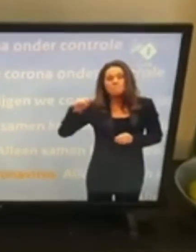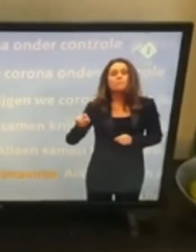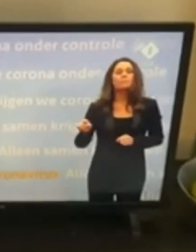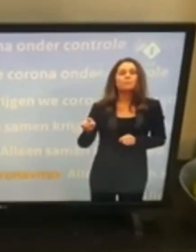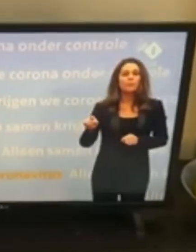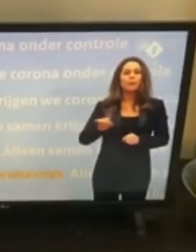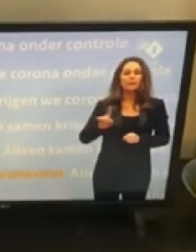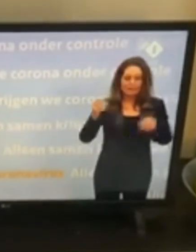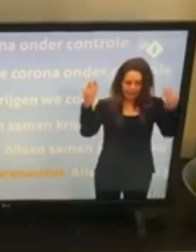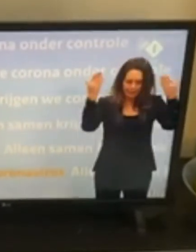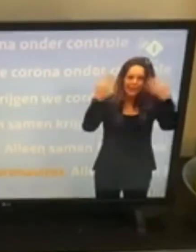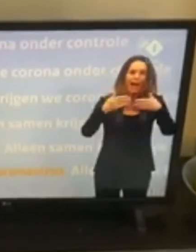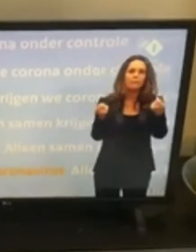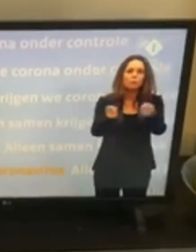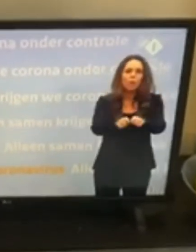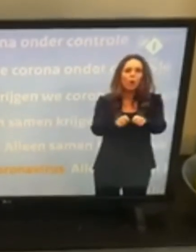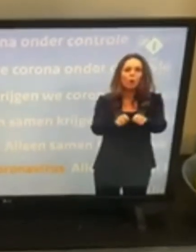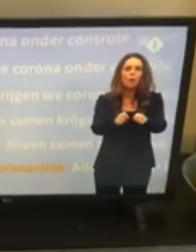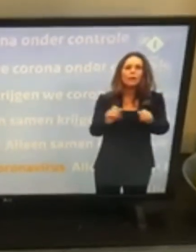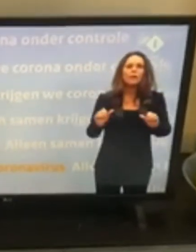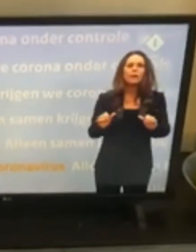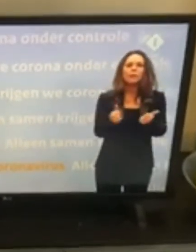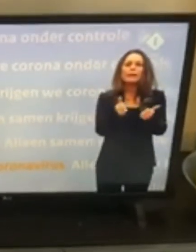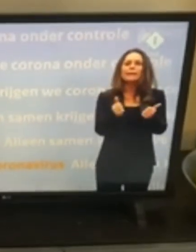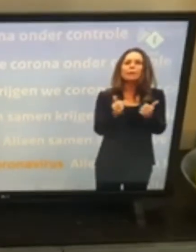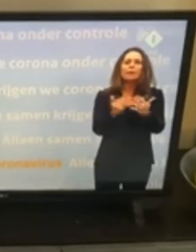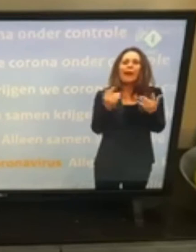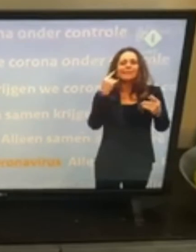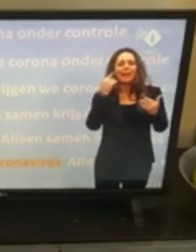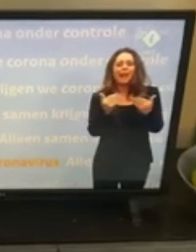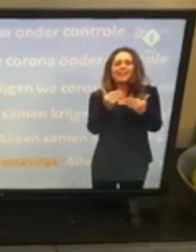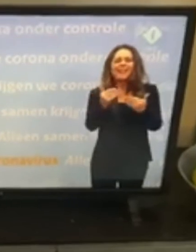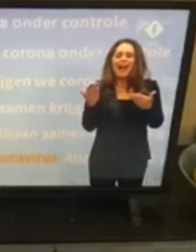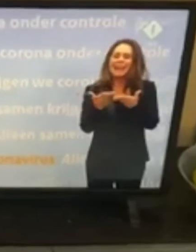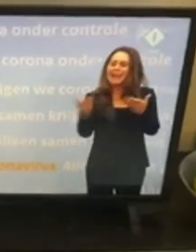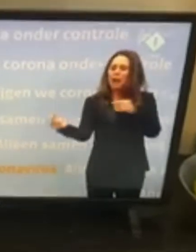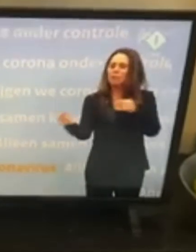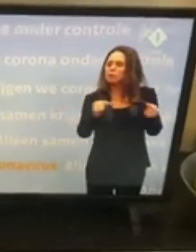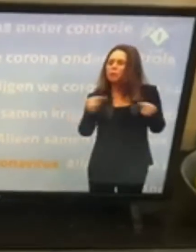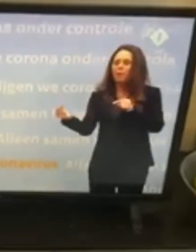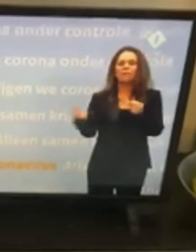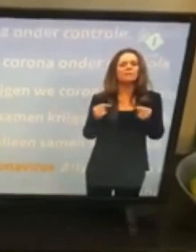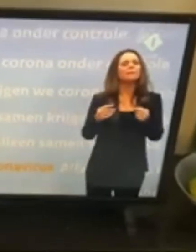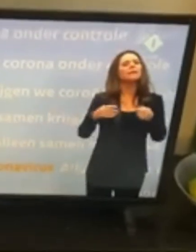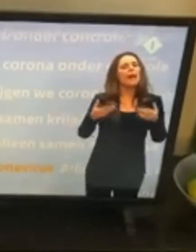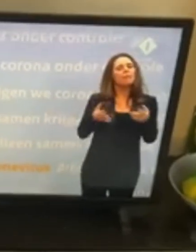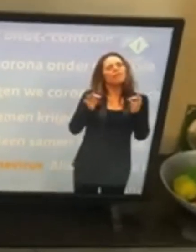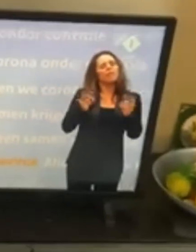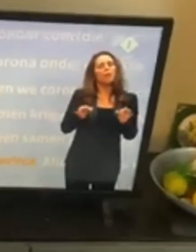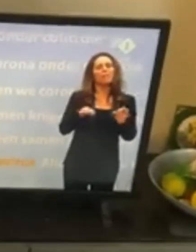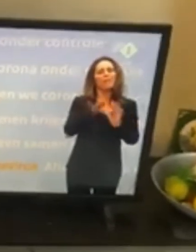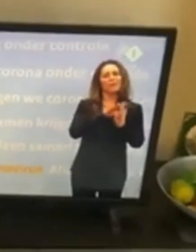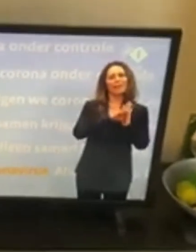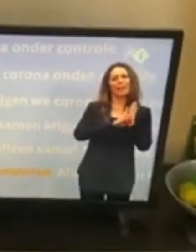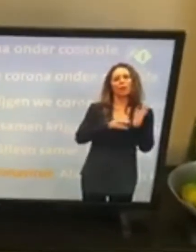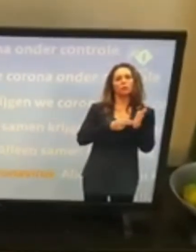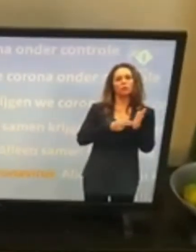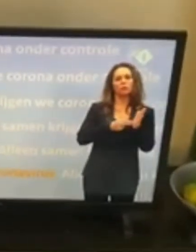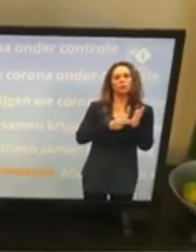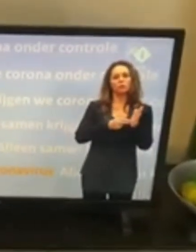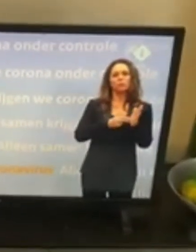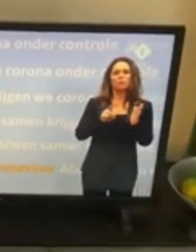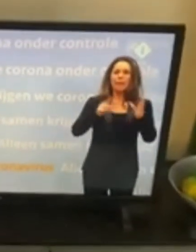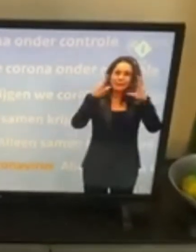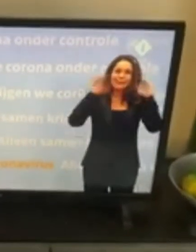dan gaat die avondklok in een paar dagen na het Kamerdebat. Er zijn een paar dagen nodig om dan alles formeel goed te regelen. En dan geldt die in heel